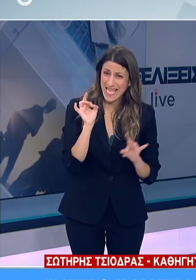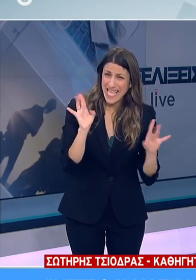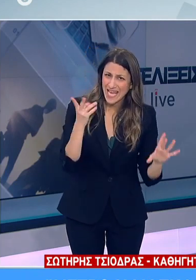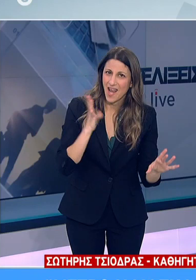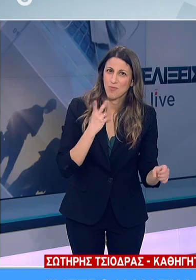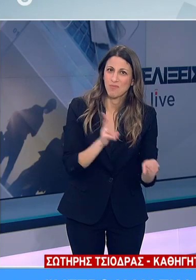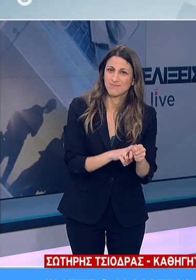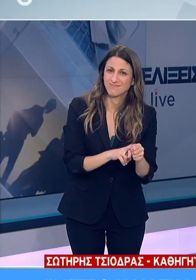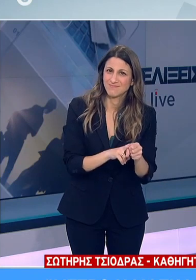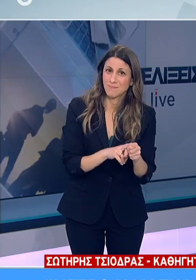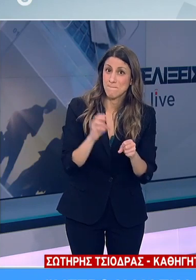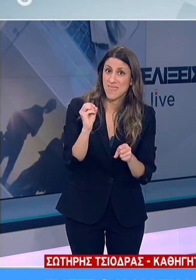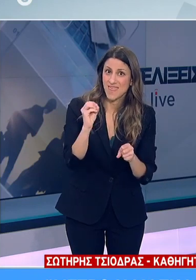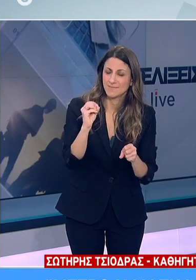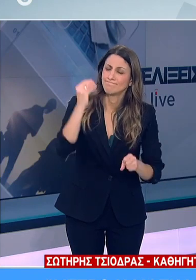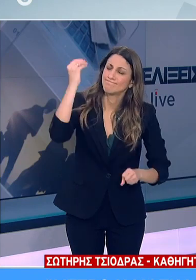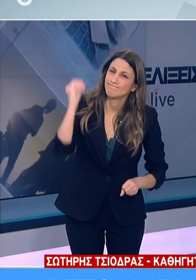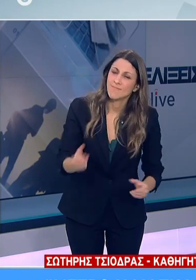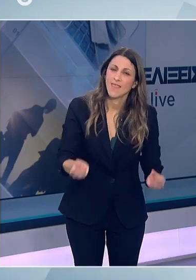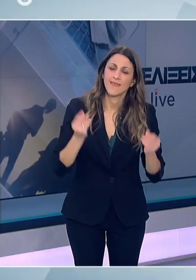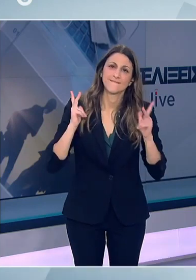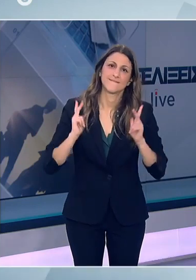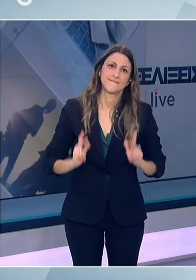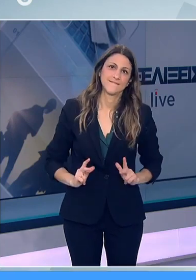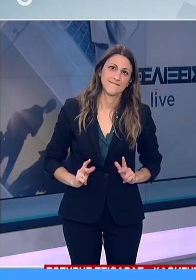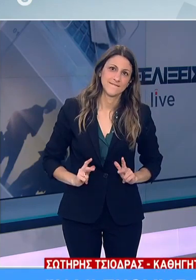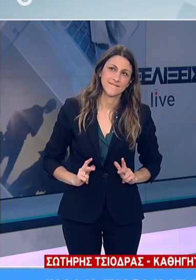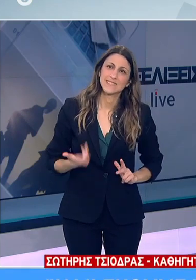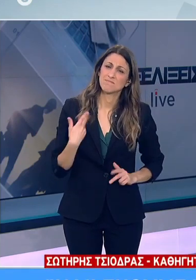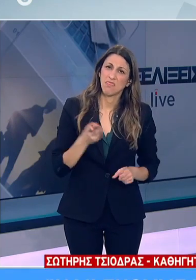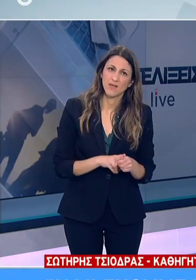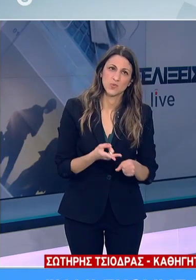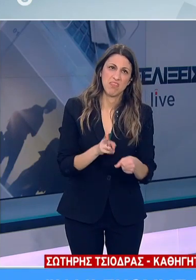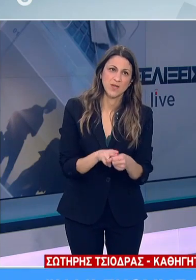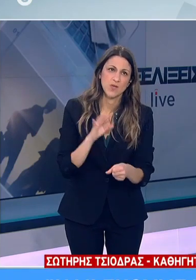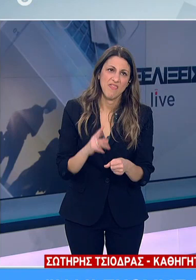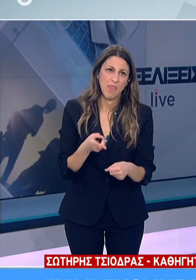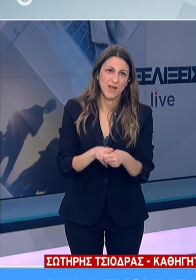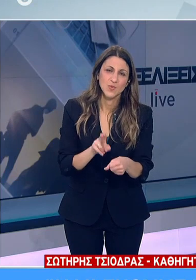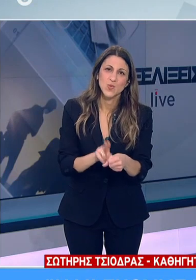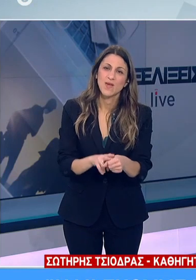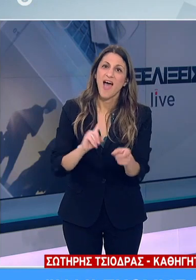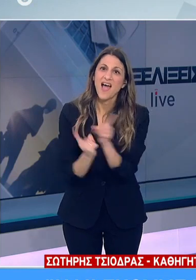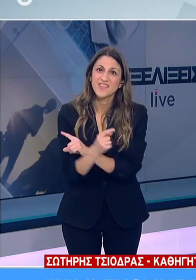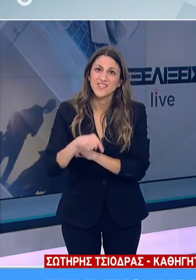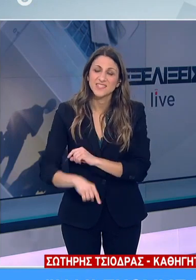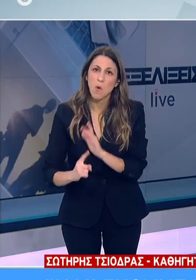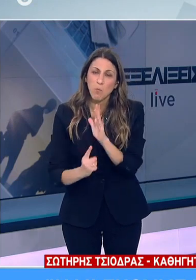Για μας είναι μια τεράστια ανακούφιση αυτό το πράγμα. Να μην μιλάμε εδώ πέρα για θανάτους, να μιλάμε για ζωές που